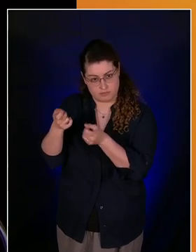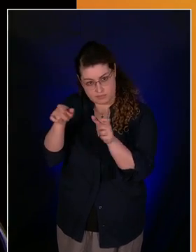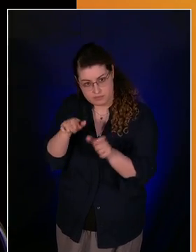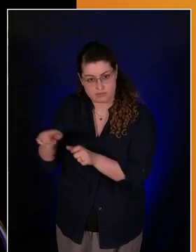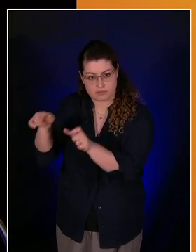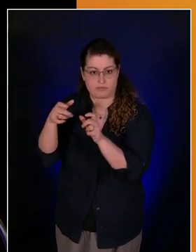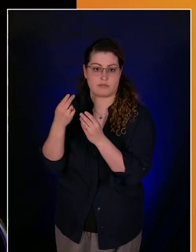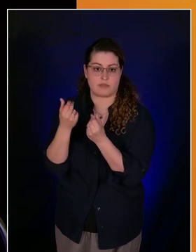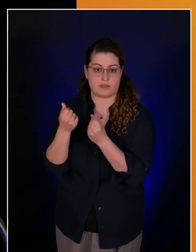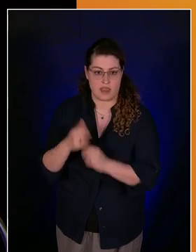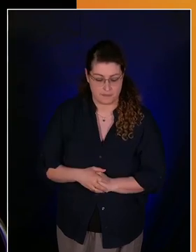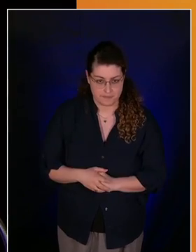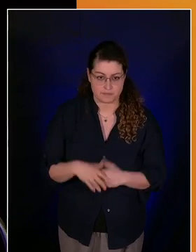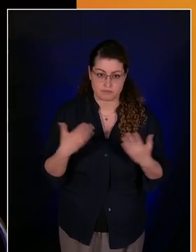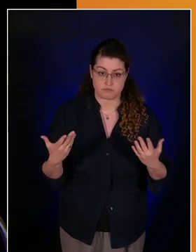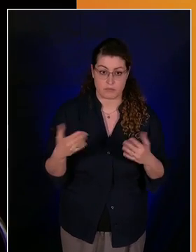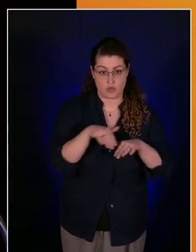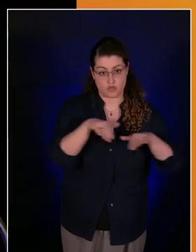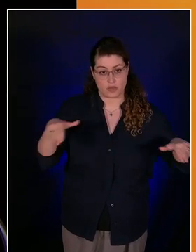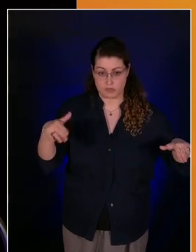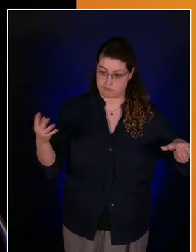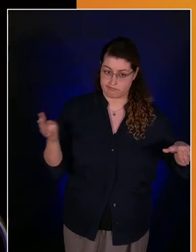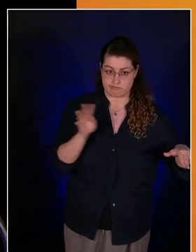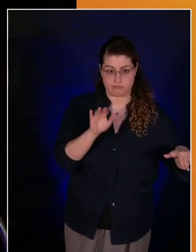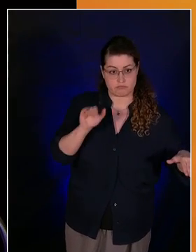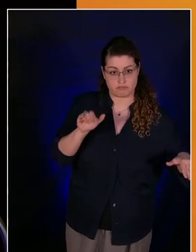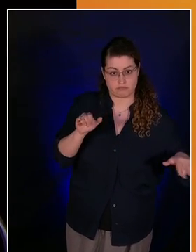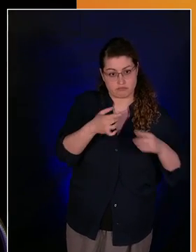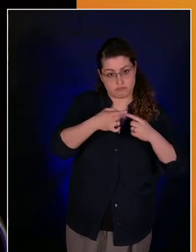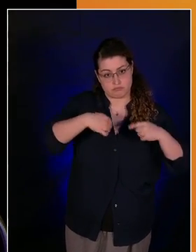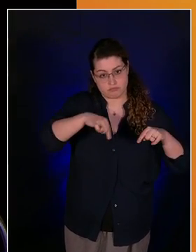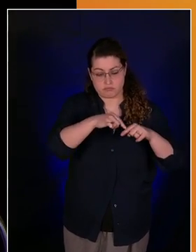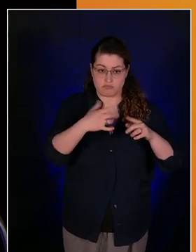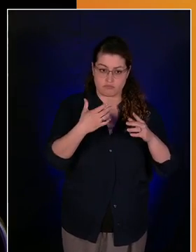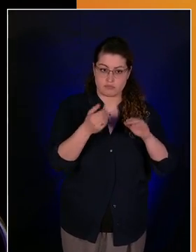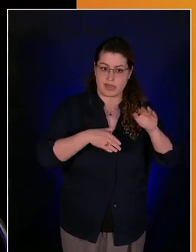donc je vais appeler sur scène et bien la commission des